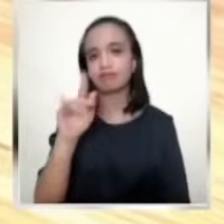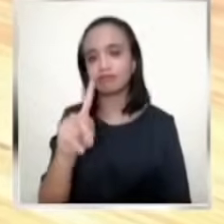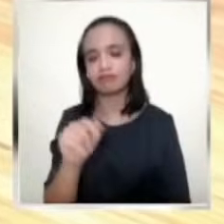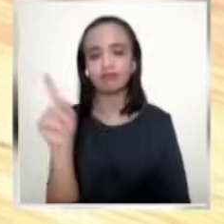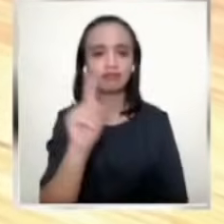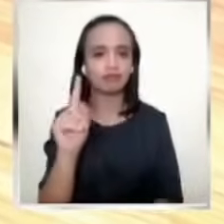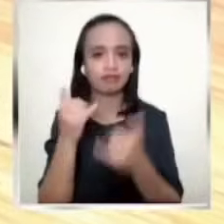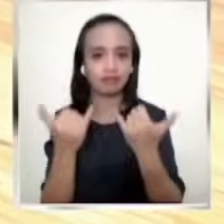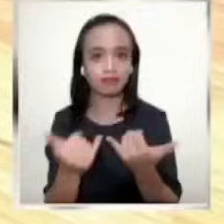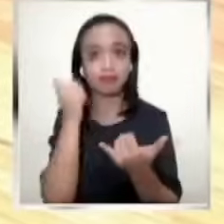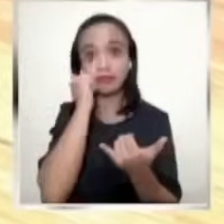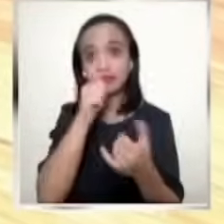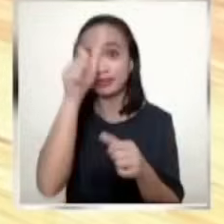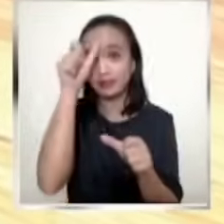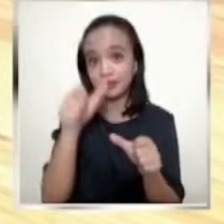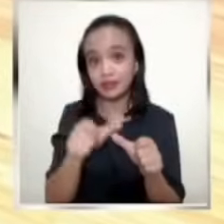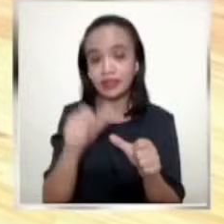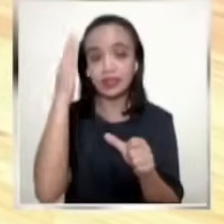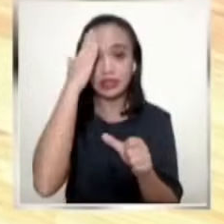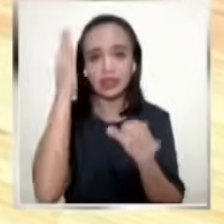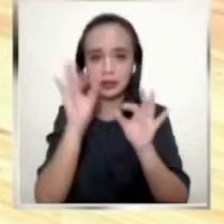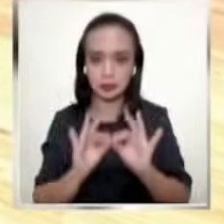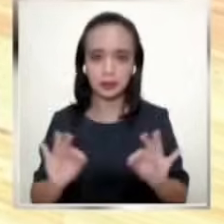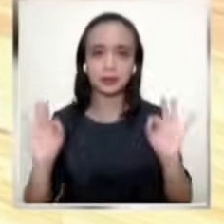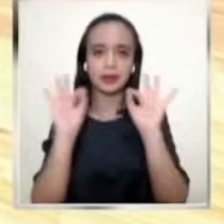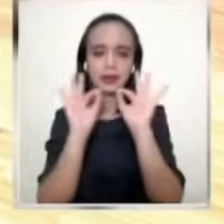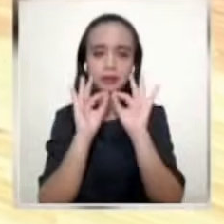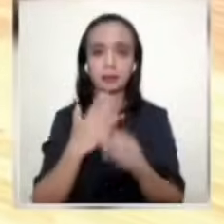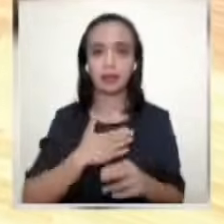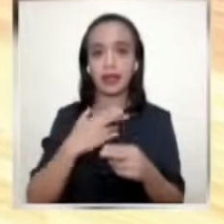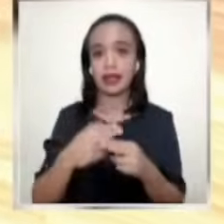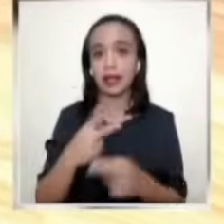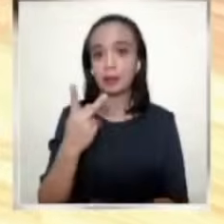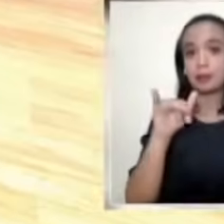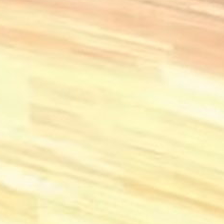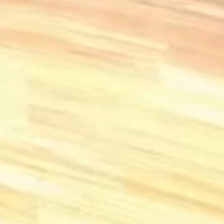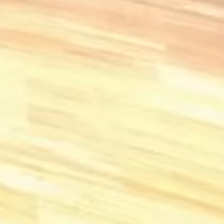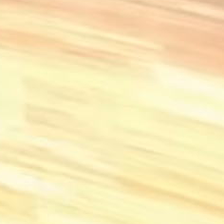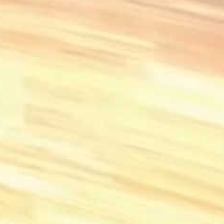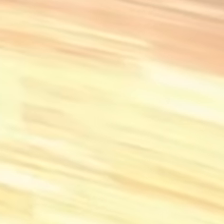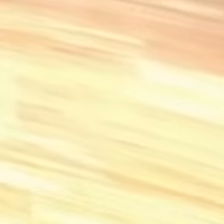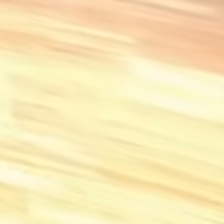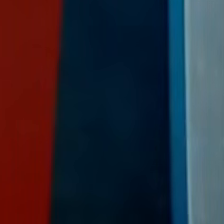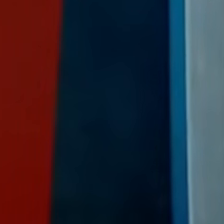tandaan, importante ang may alam. Ako po si Kuya Kim at sagot ko kayo, 24 oras.